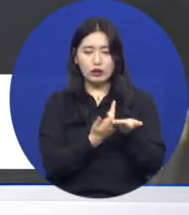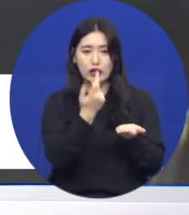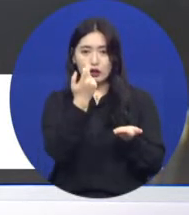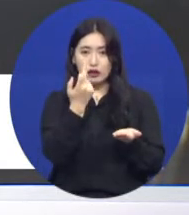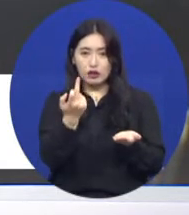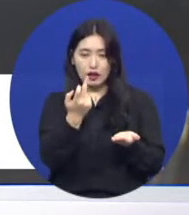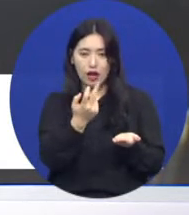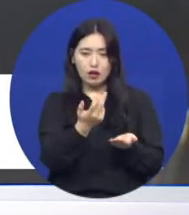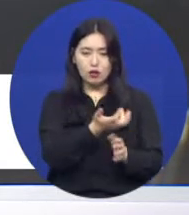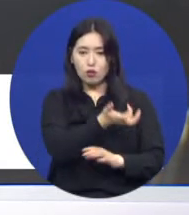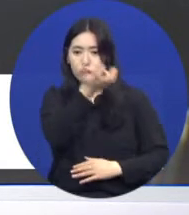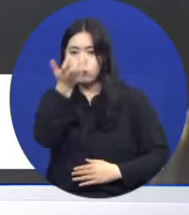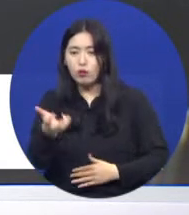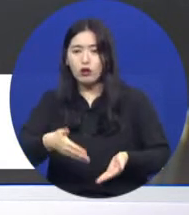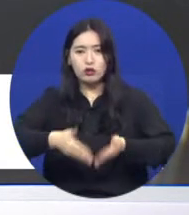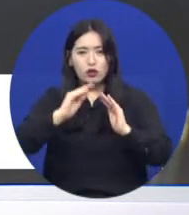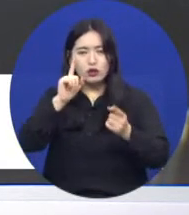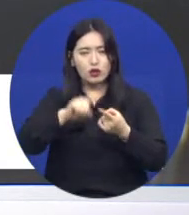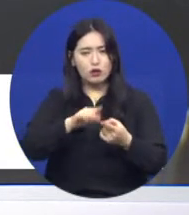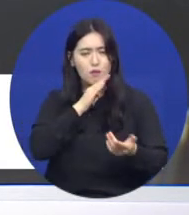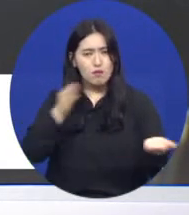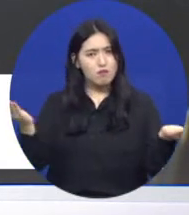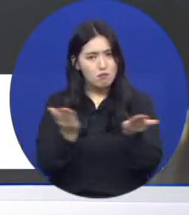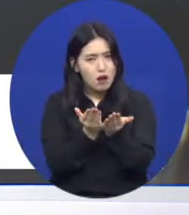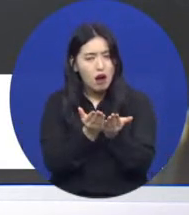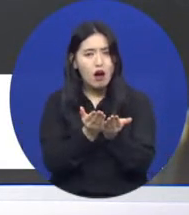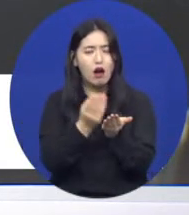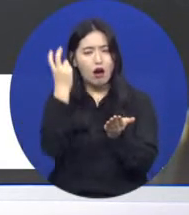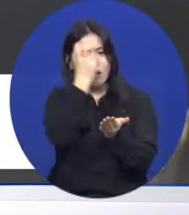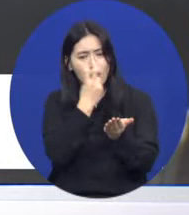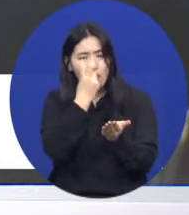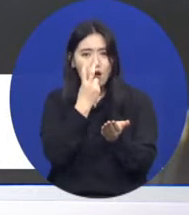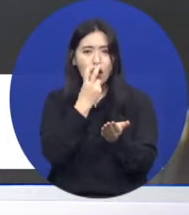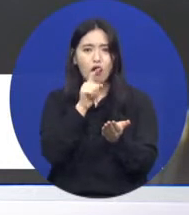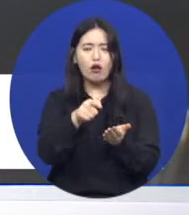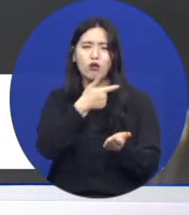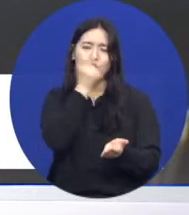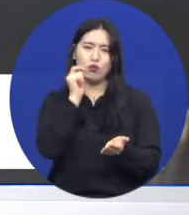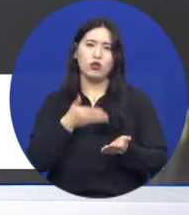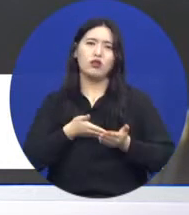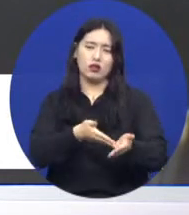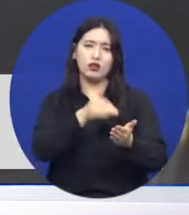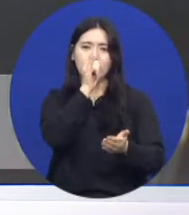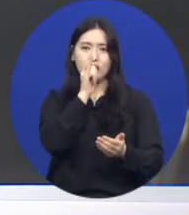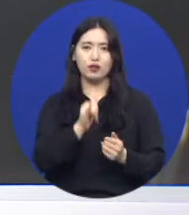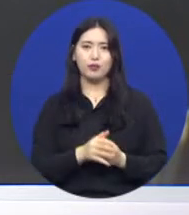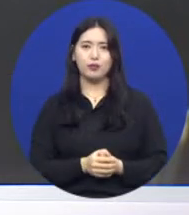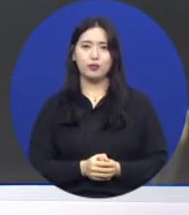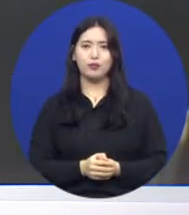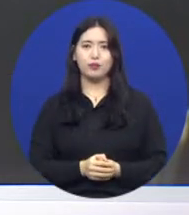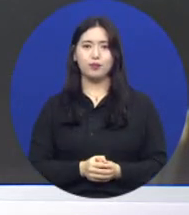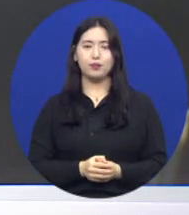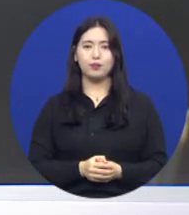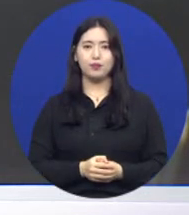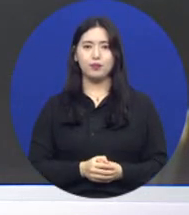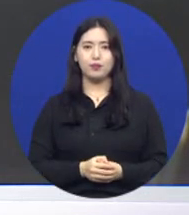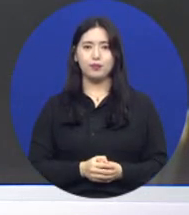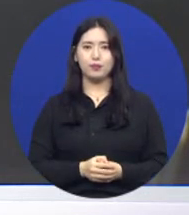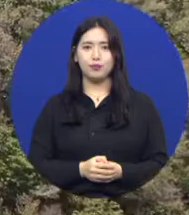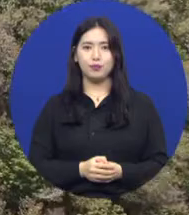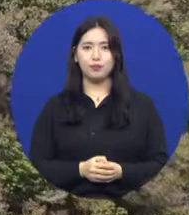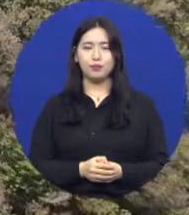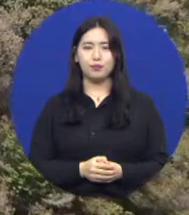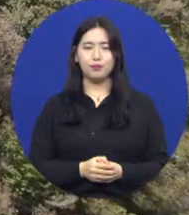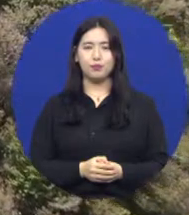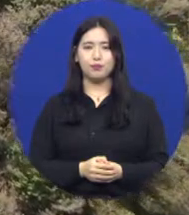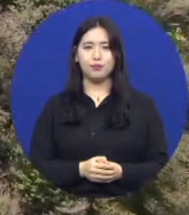이전 설치하는 것에 대한 당위성 파악도 부족했다는 지적이 쏟아졌습니다. 김항섭 기자입니다.